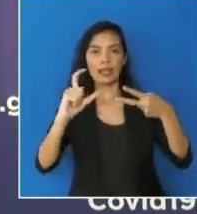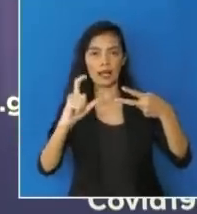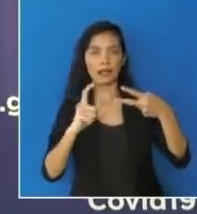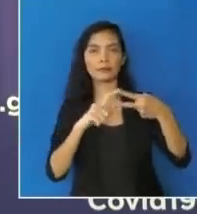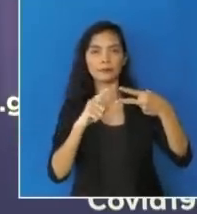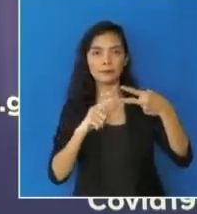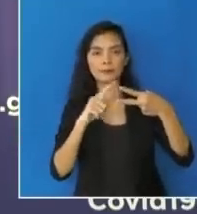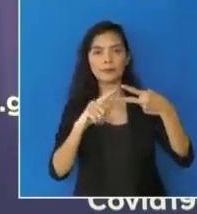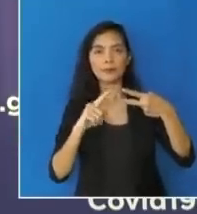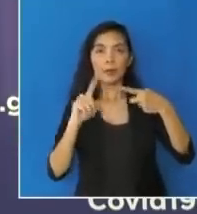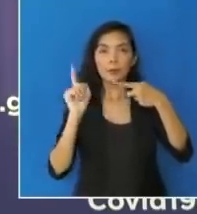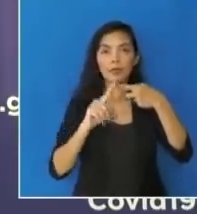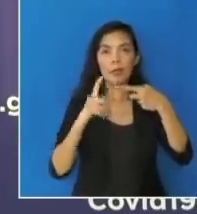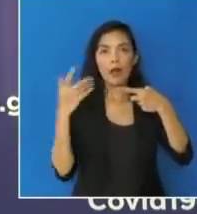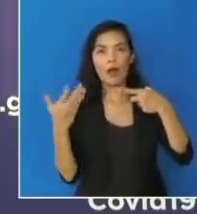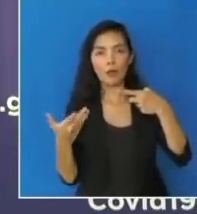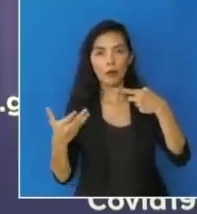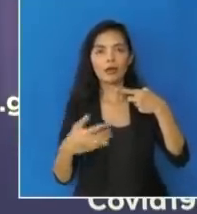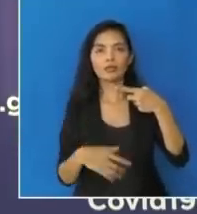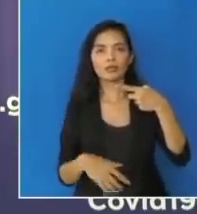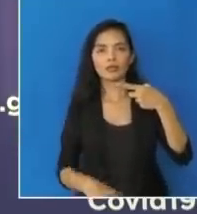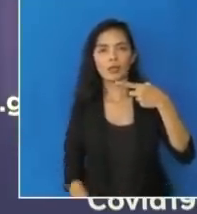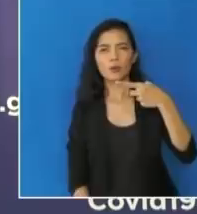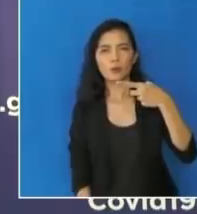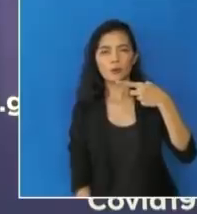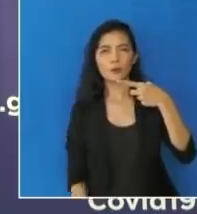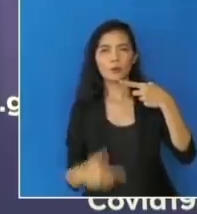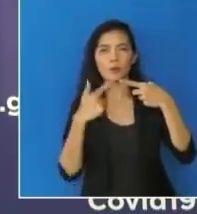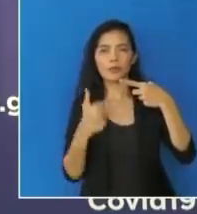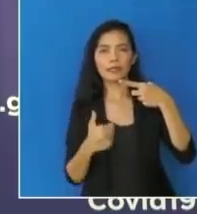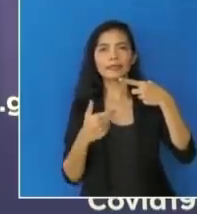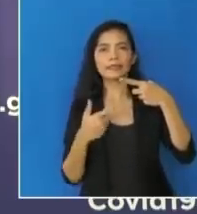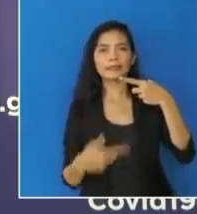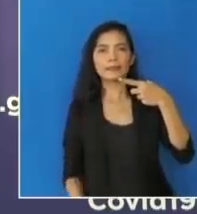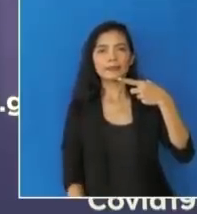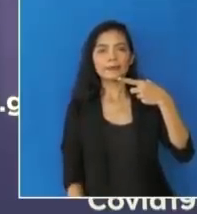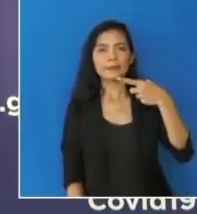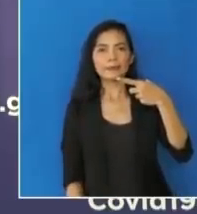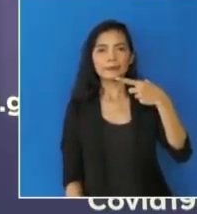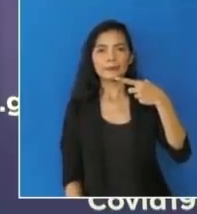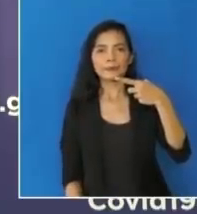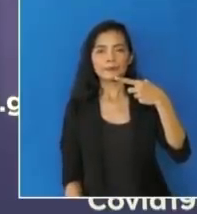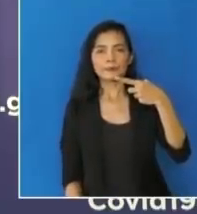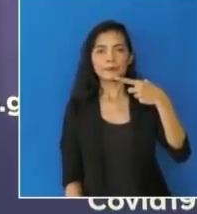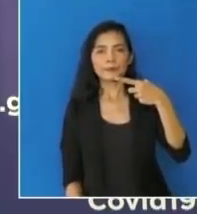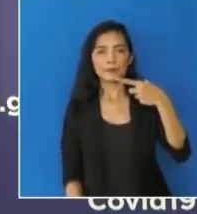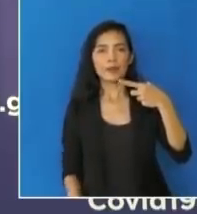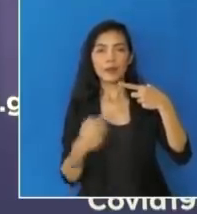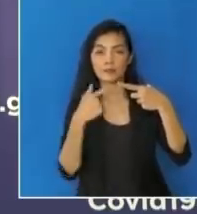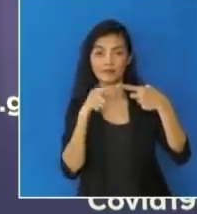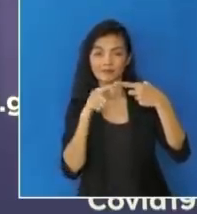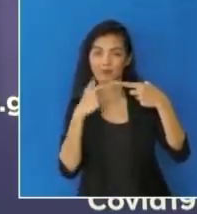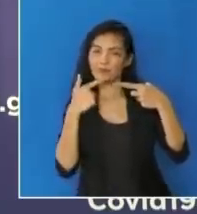pendekatan. Yang pertama, ini menjadi penting, yaitu pengelolaan